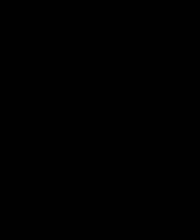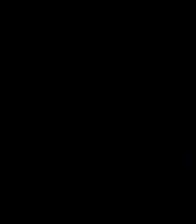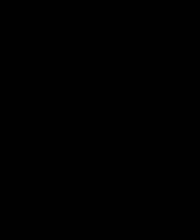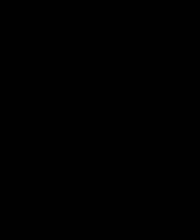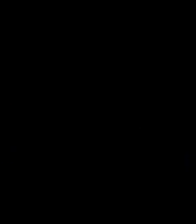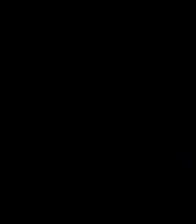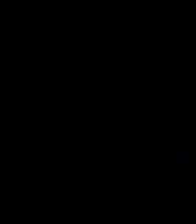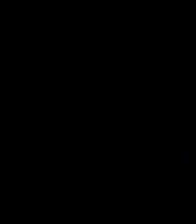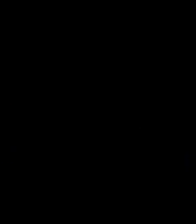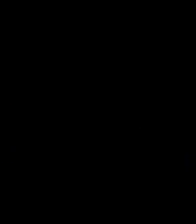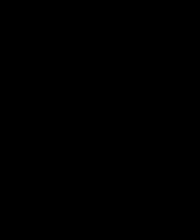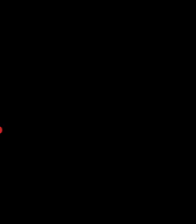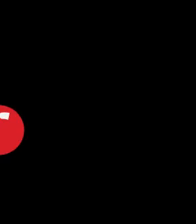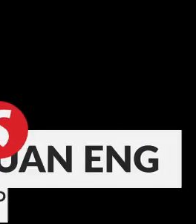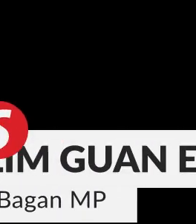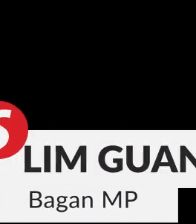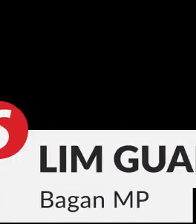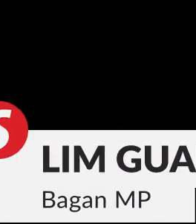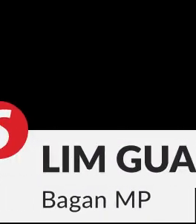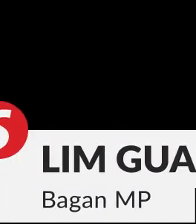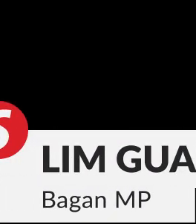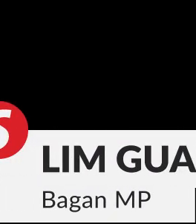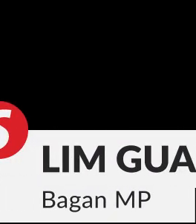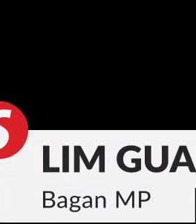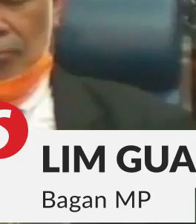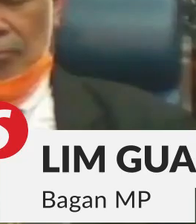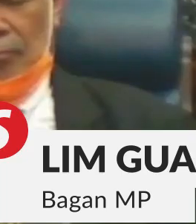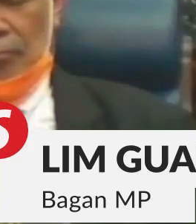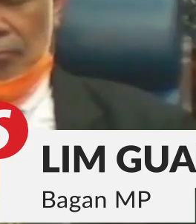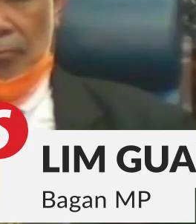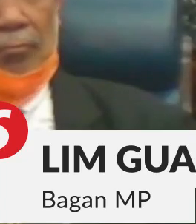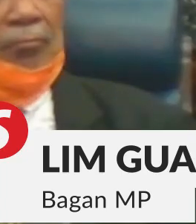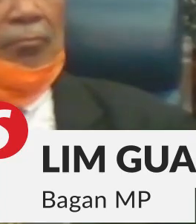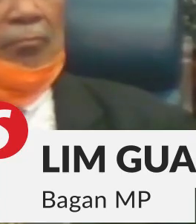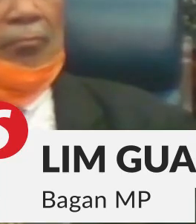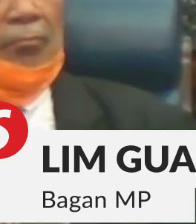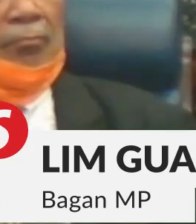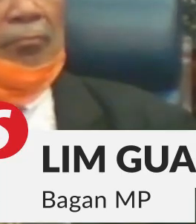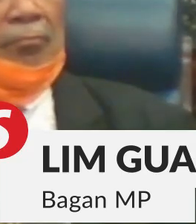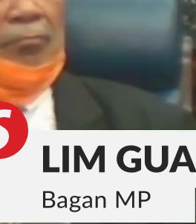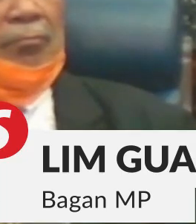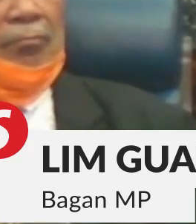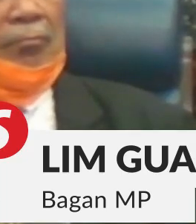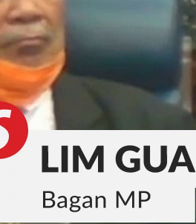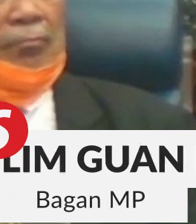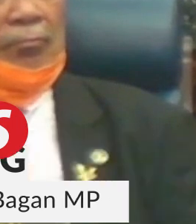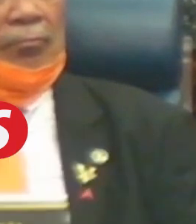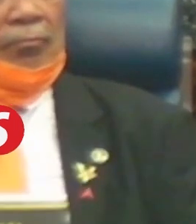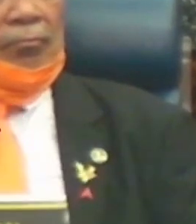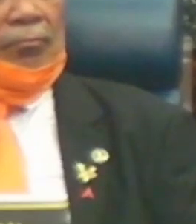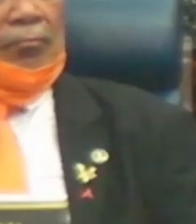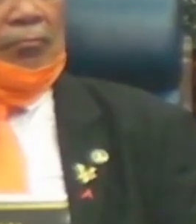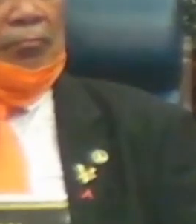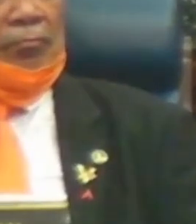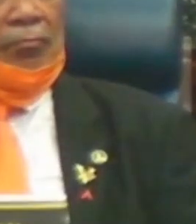dan setelah pun menjejaskan beribu-ribu dana Saya harap bahwa semua pun ini